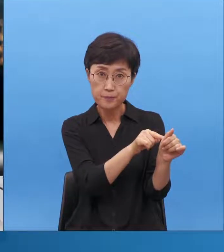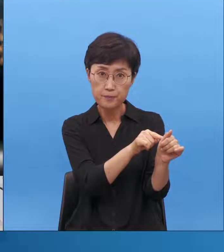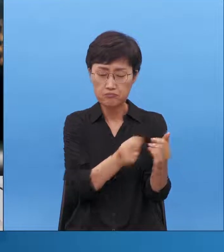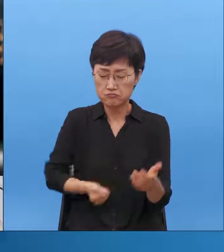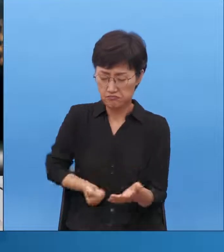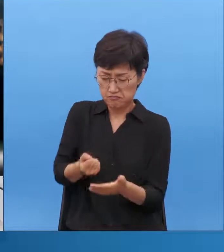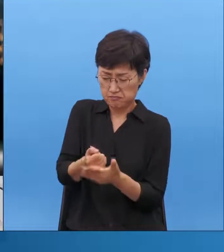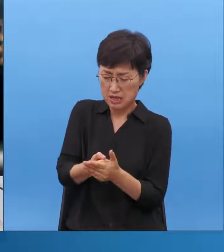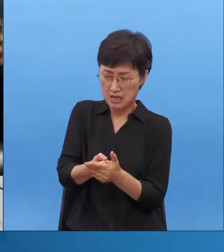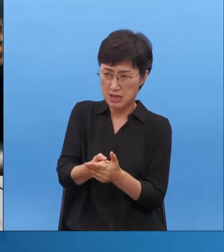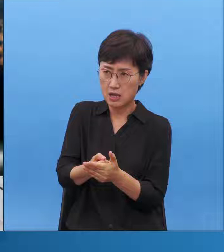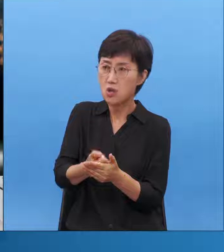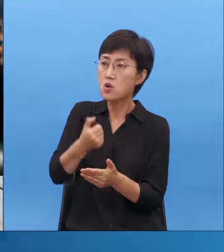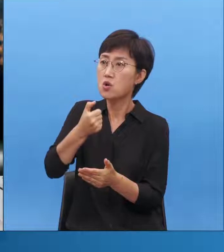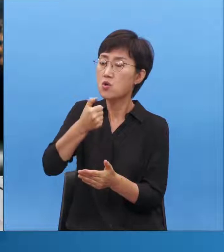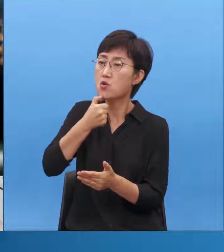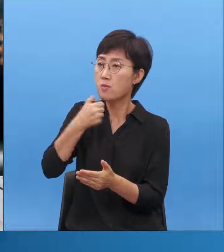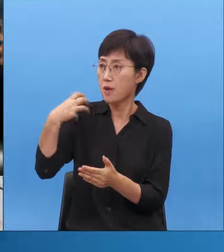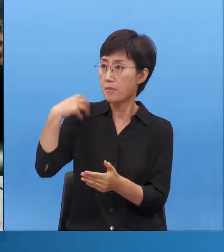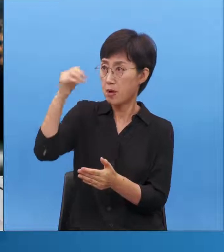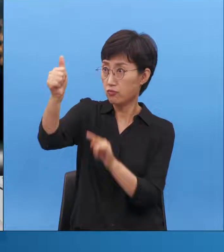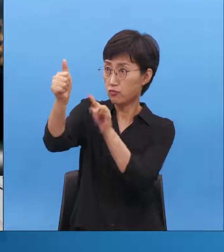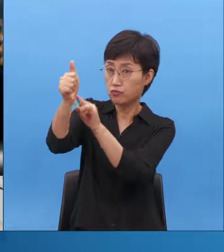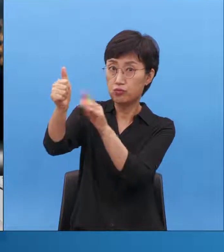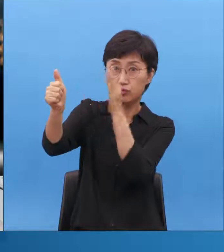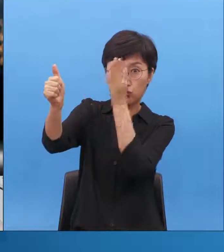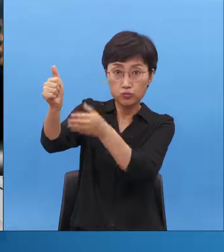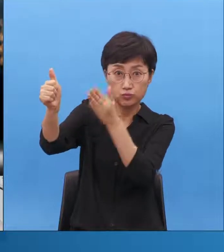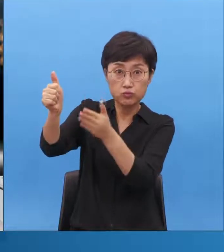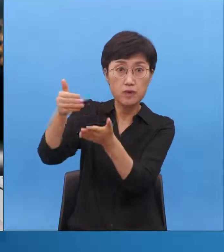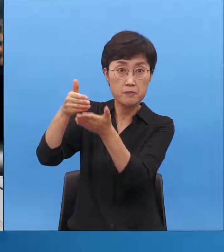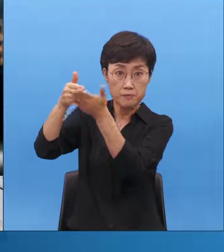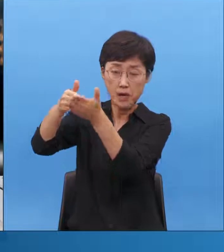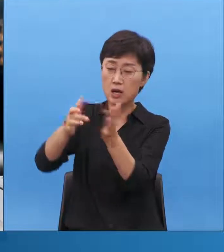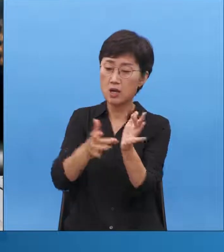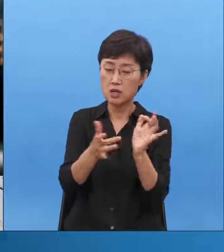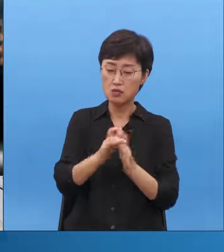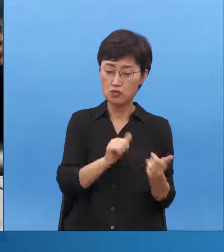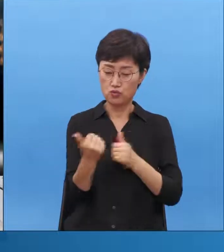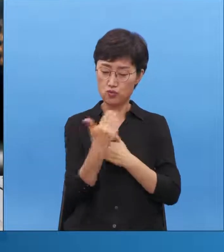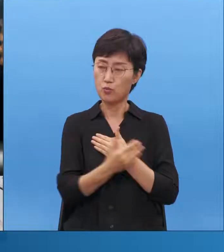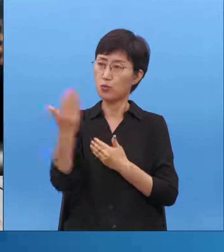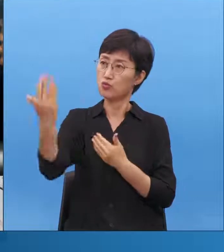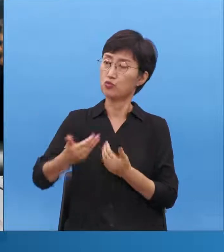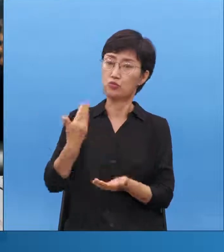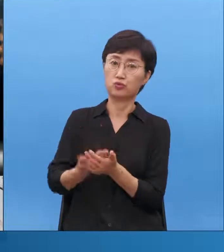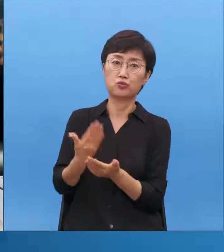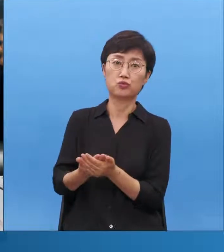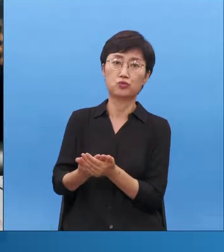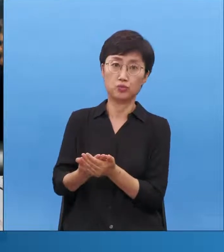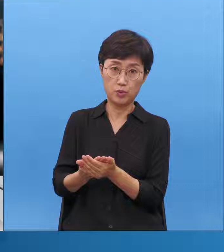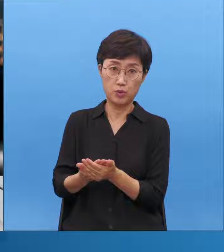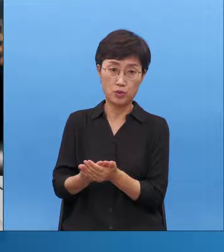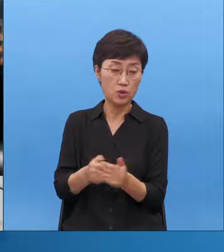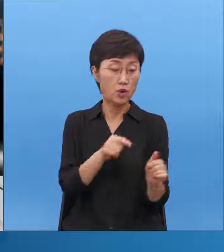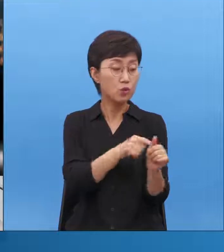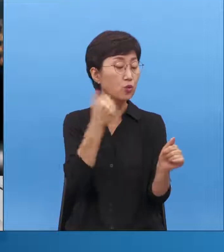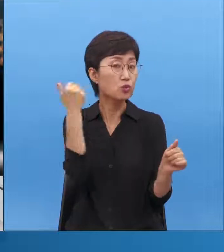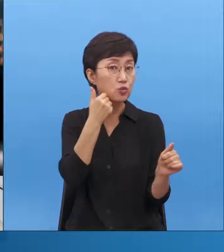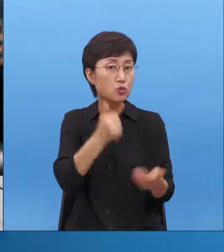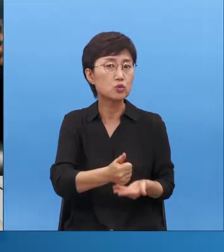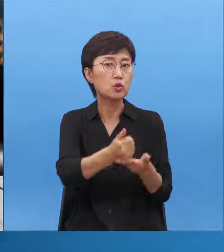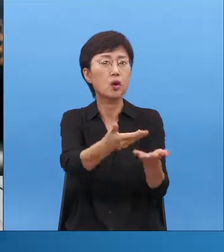와서 당돌이 빌라도에게 들어가 예수의 시체를 달라 하니 이 사람은